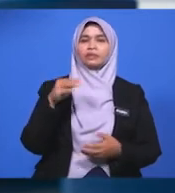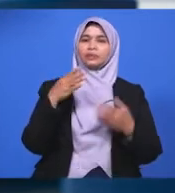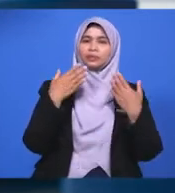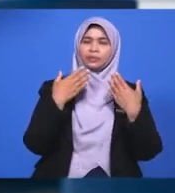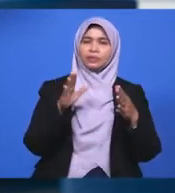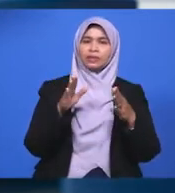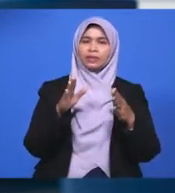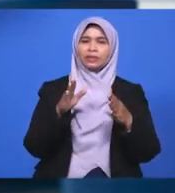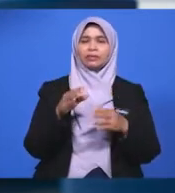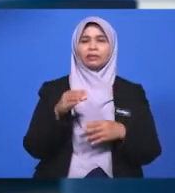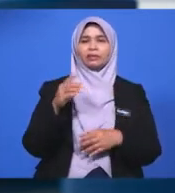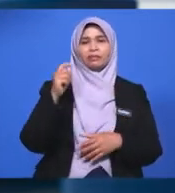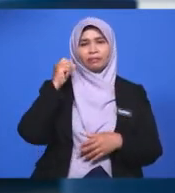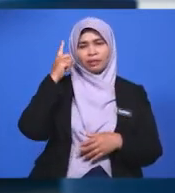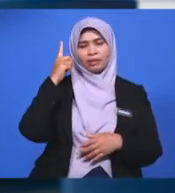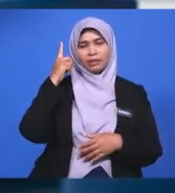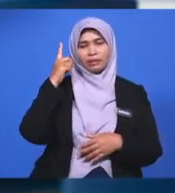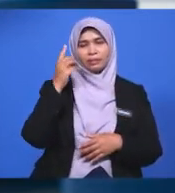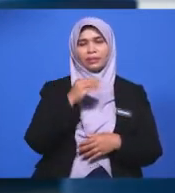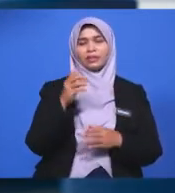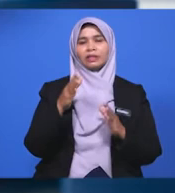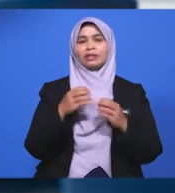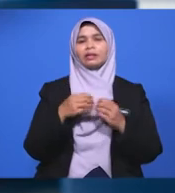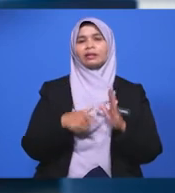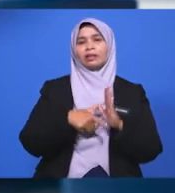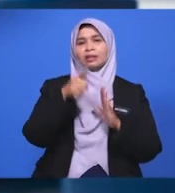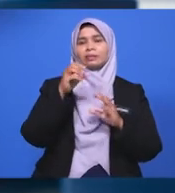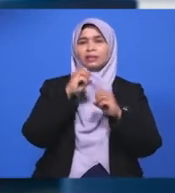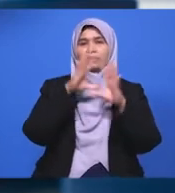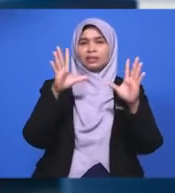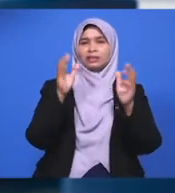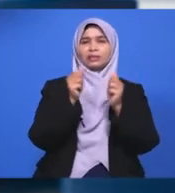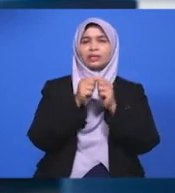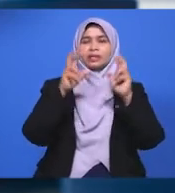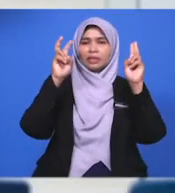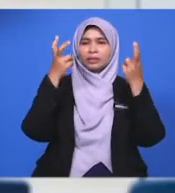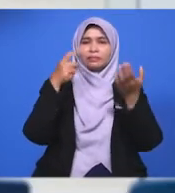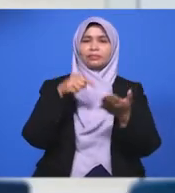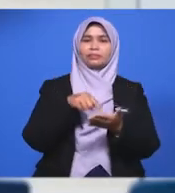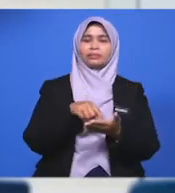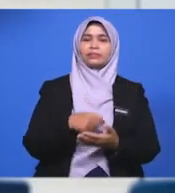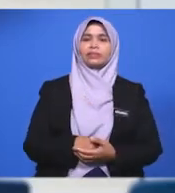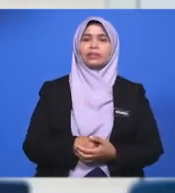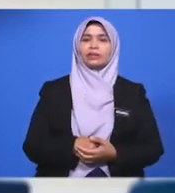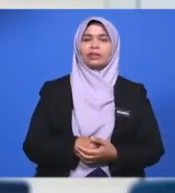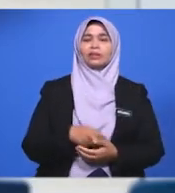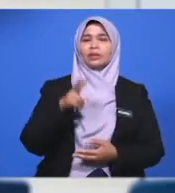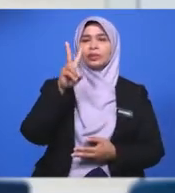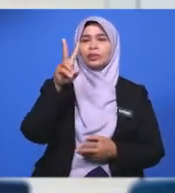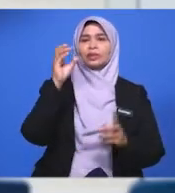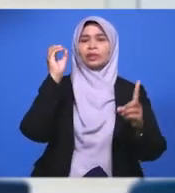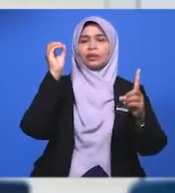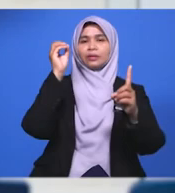sudah semakin faham dan lebih jelas dengan tajuk ini. Dua